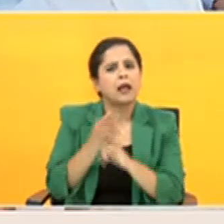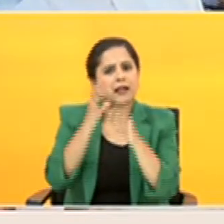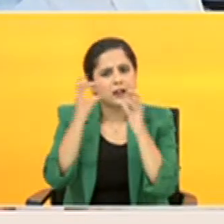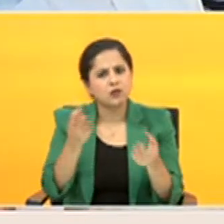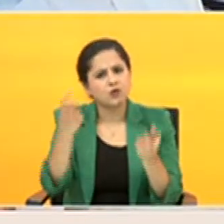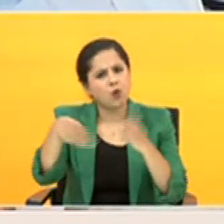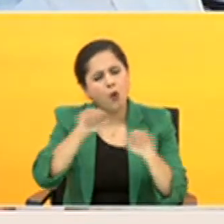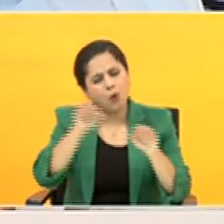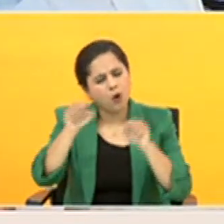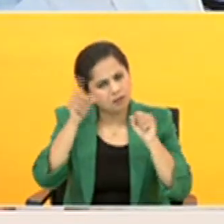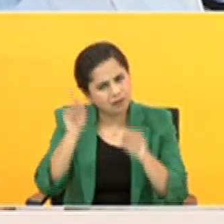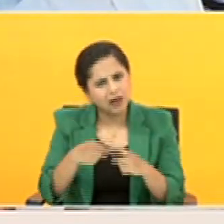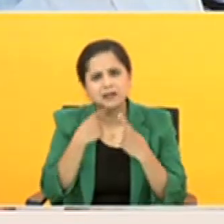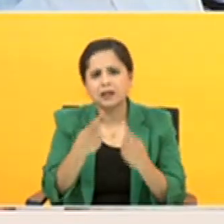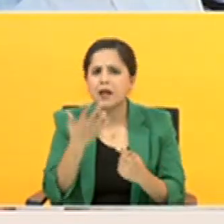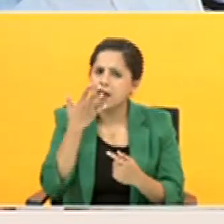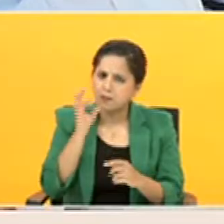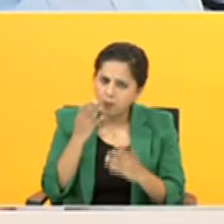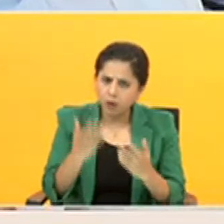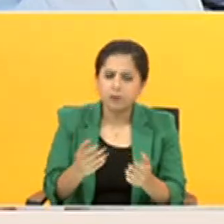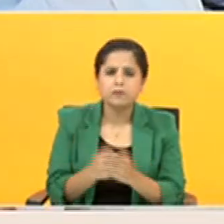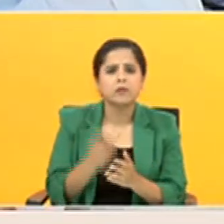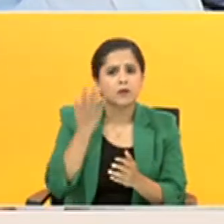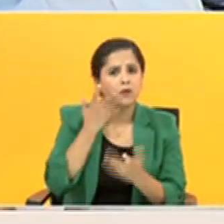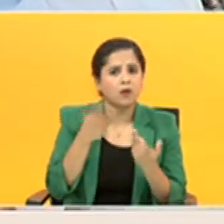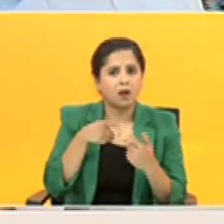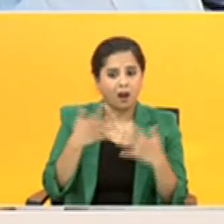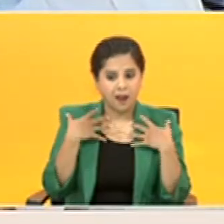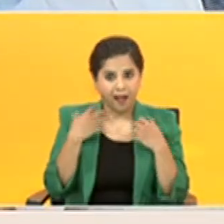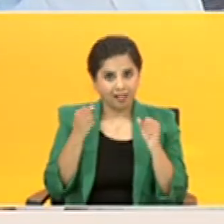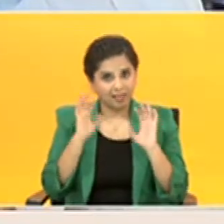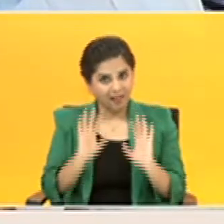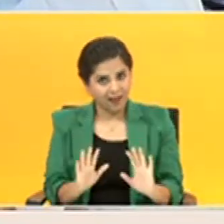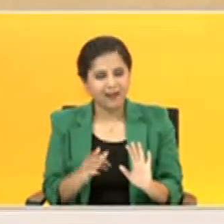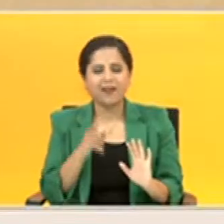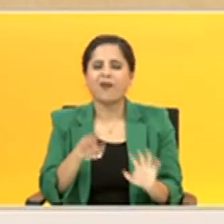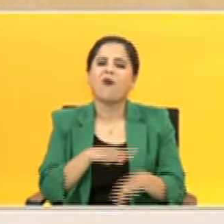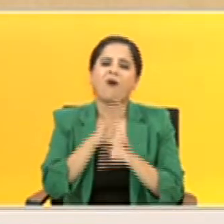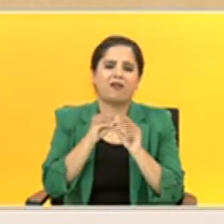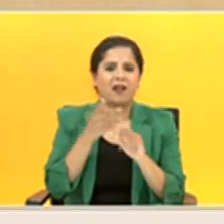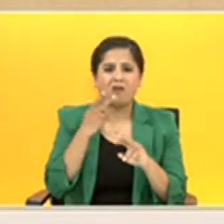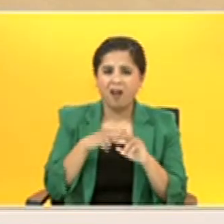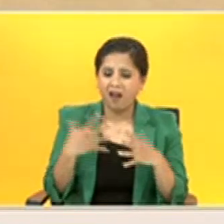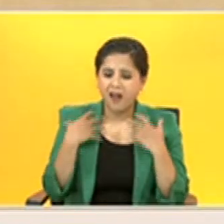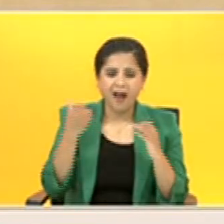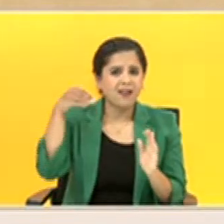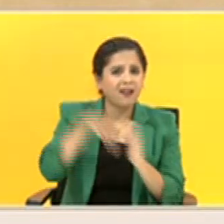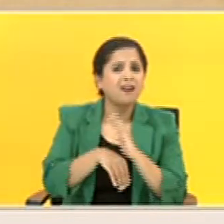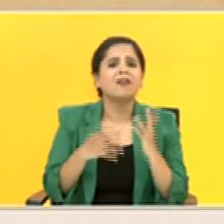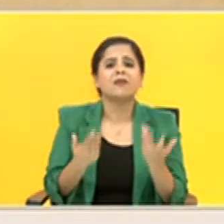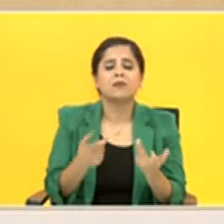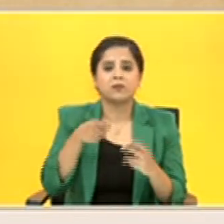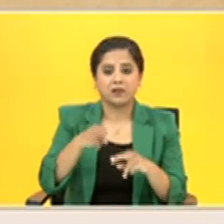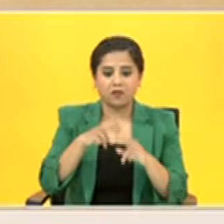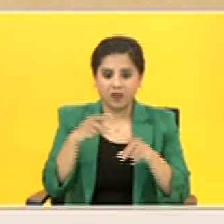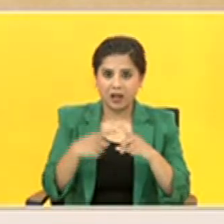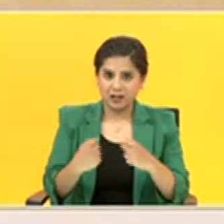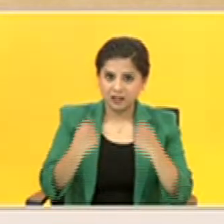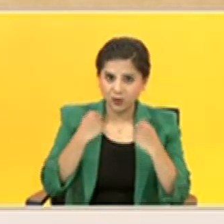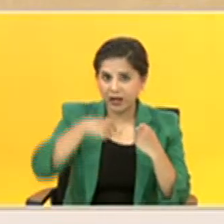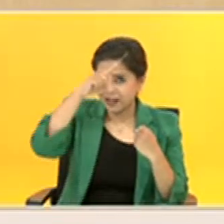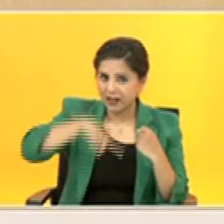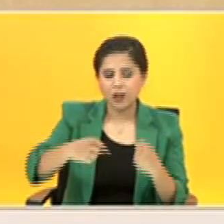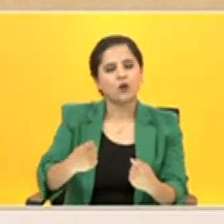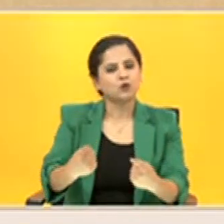होनी चाहिए। आखिरकार सेहत है तो सब कुछ है। फिट इंडिया ही